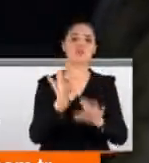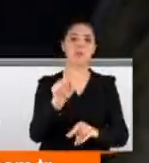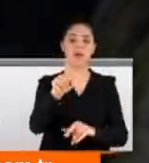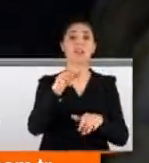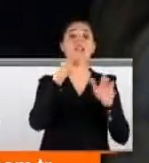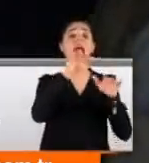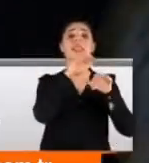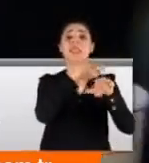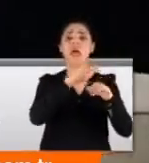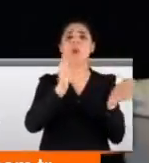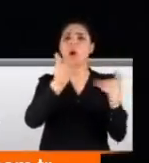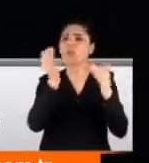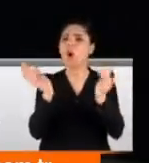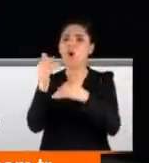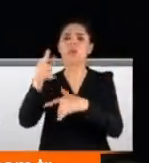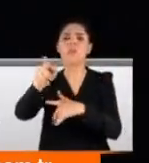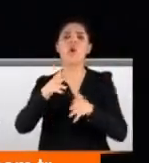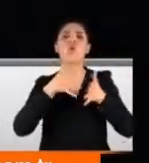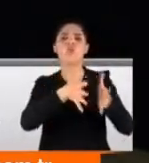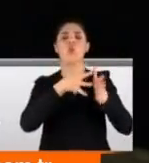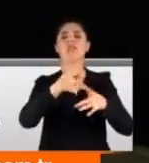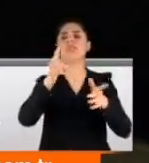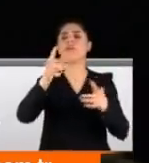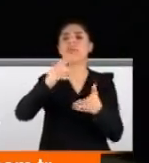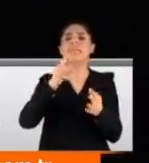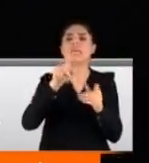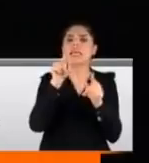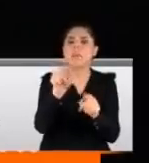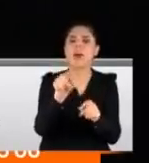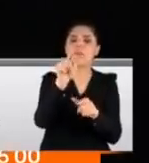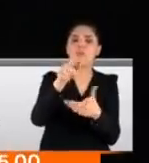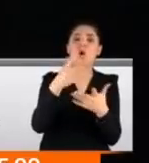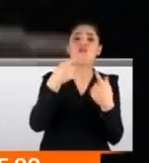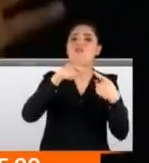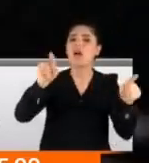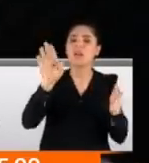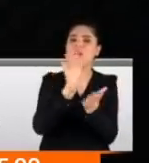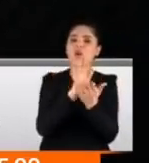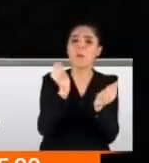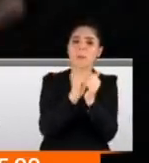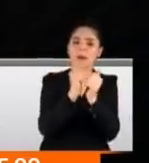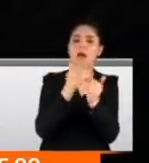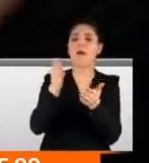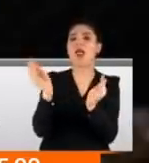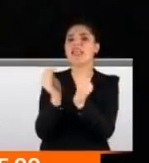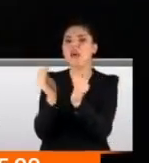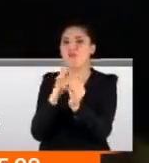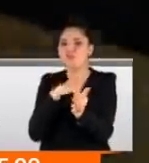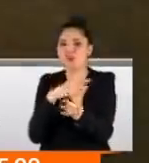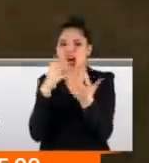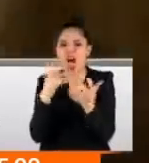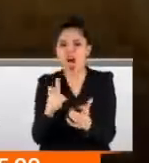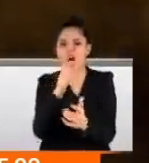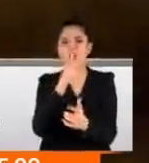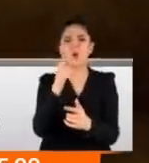her odası adeta bir üretim çiftliği haline dönüştürülmüş durumda ve her yerde cins köpeklerle birlikte yavruları da bulunuyor. Ancak burada ağır bir koku